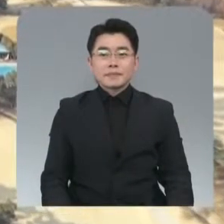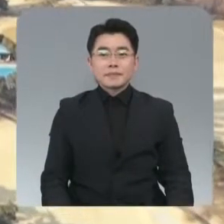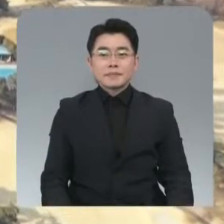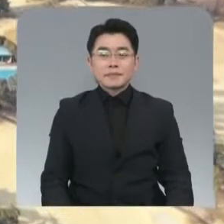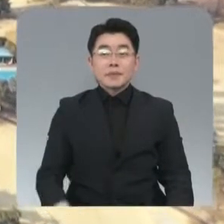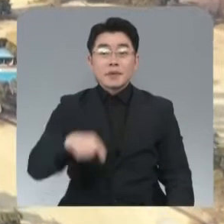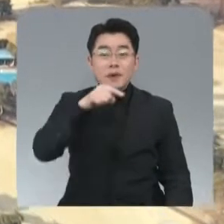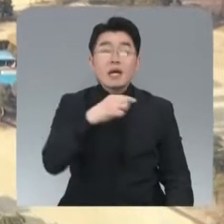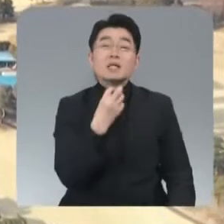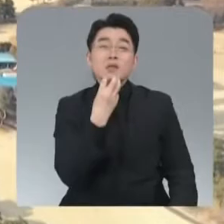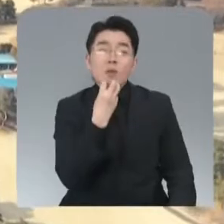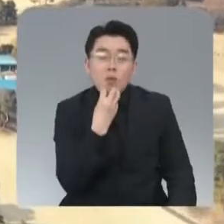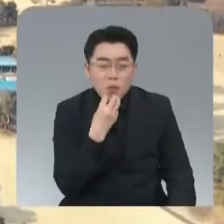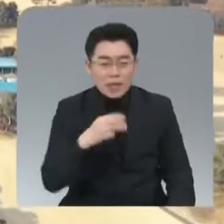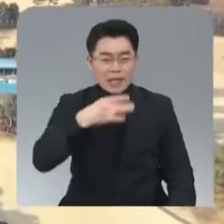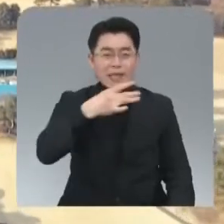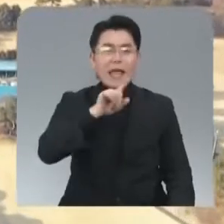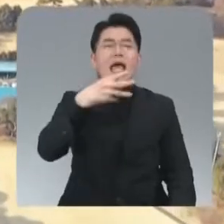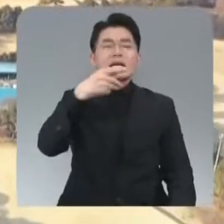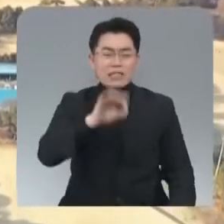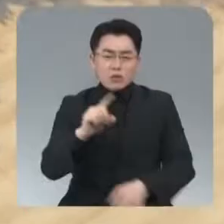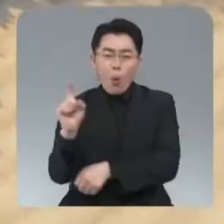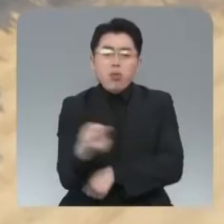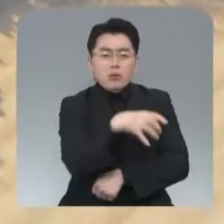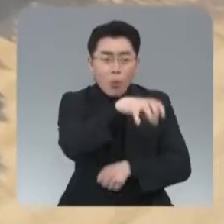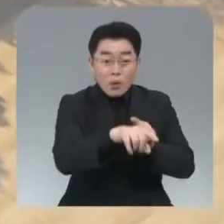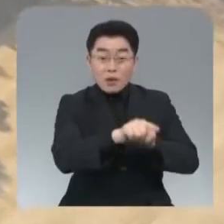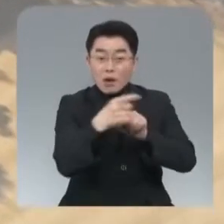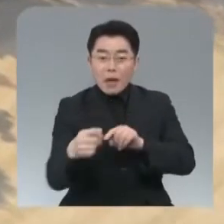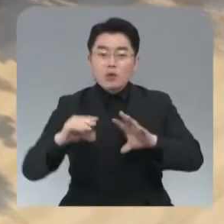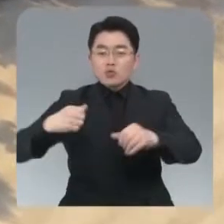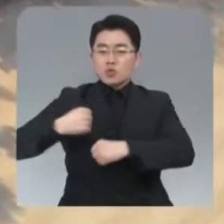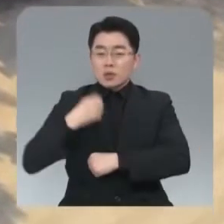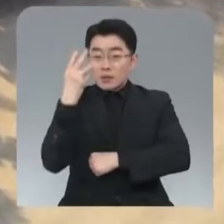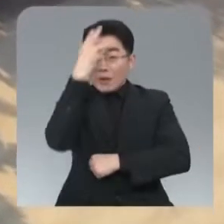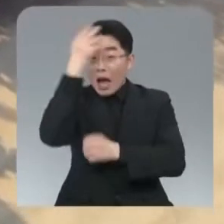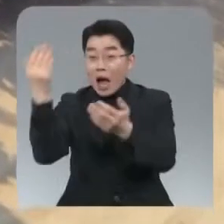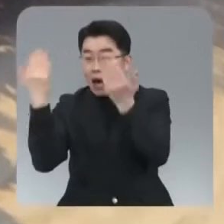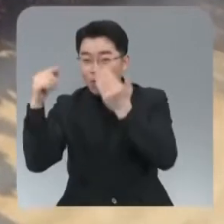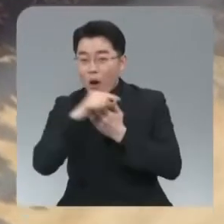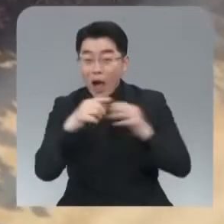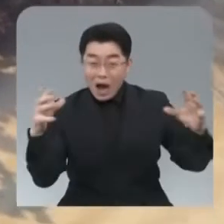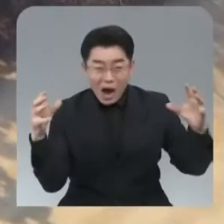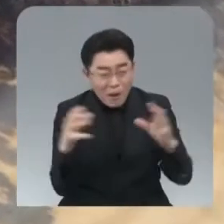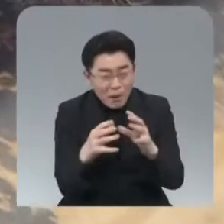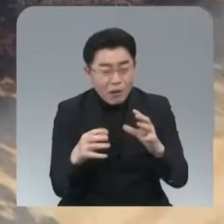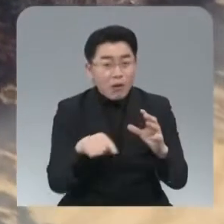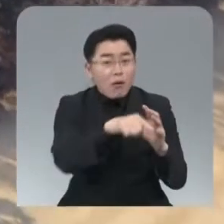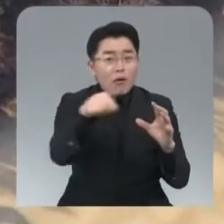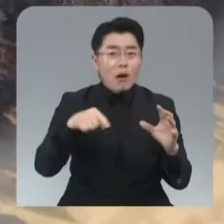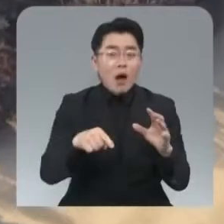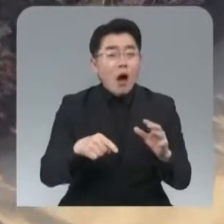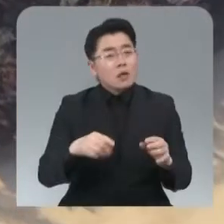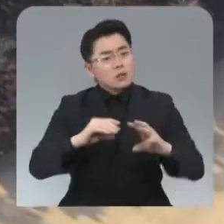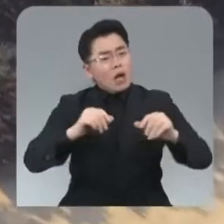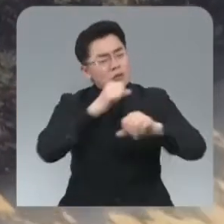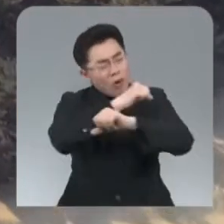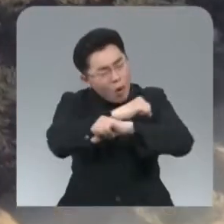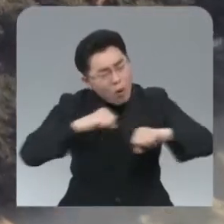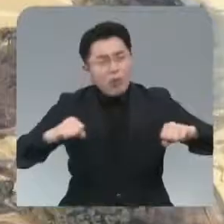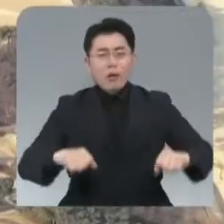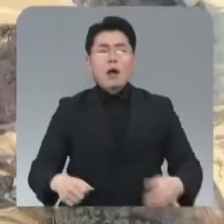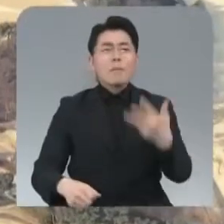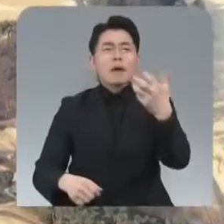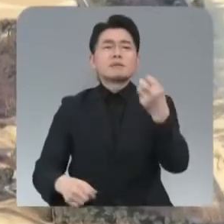83만 제곱미터 규모의 테른 골프장. 바로 옆 육군 사관학교 부지까지 서울에 얼마 안 남은 대규모 택지